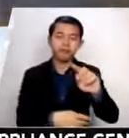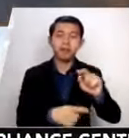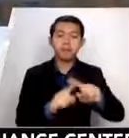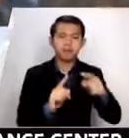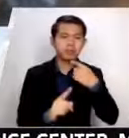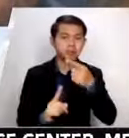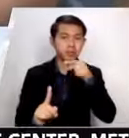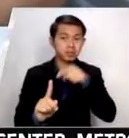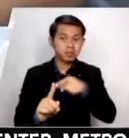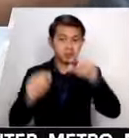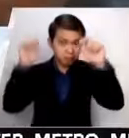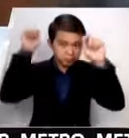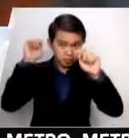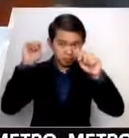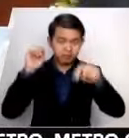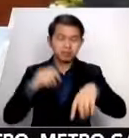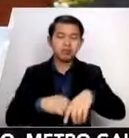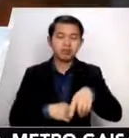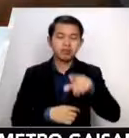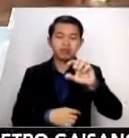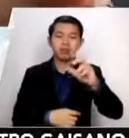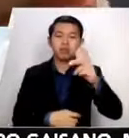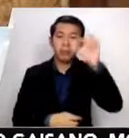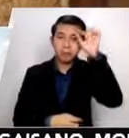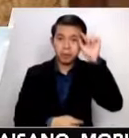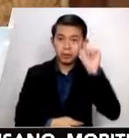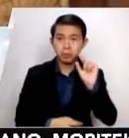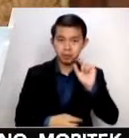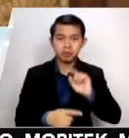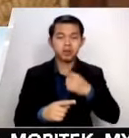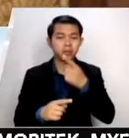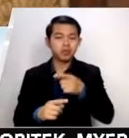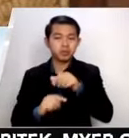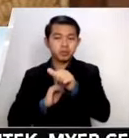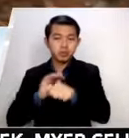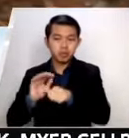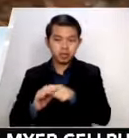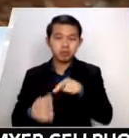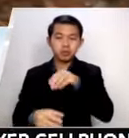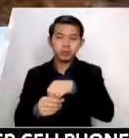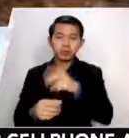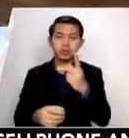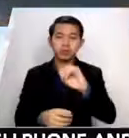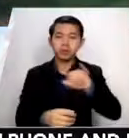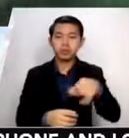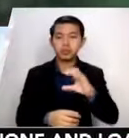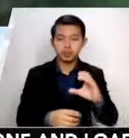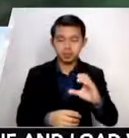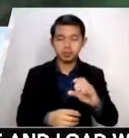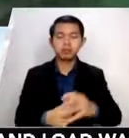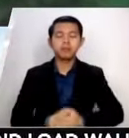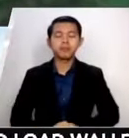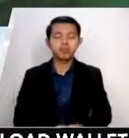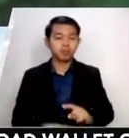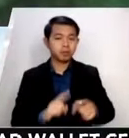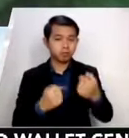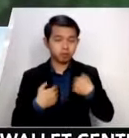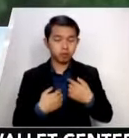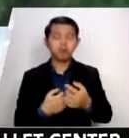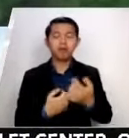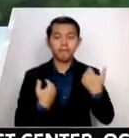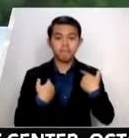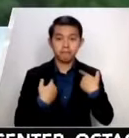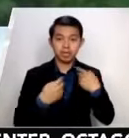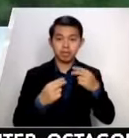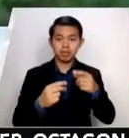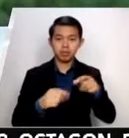Kiboy sa acq college of Ministry sa tulong ng tip give them 24 hours We will assult nagkaroon daw ng Surrender fillers